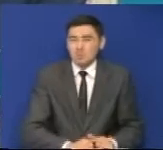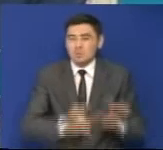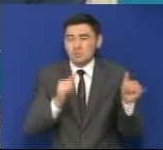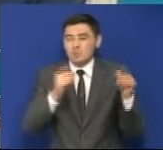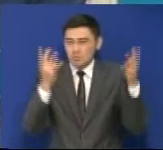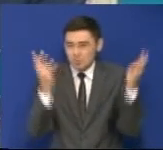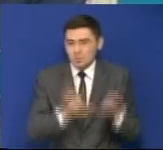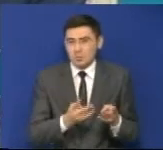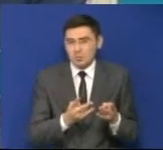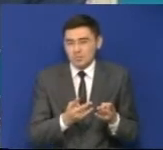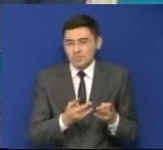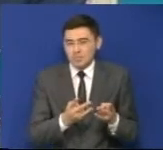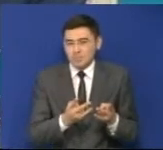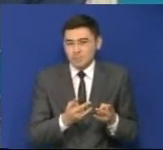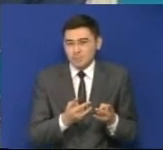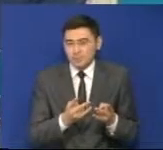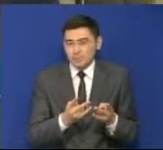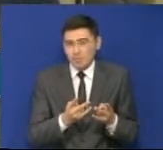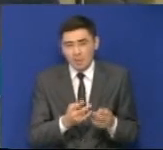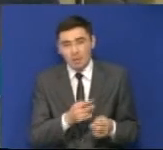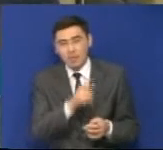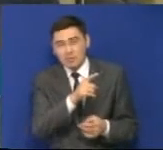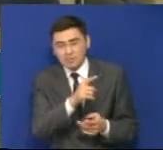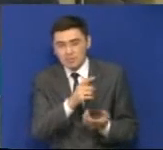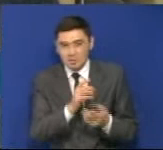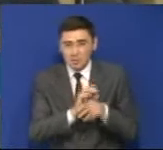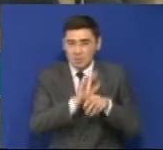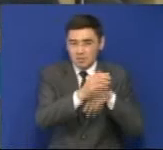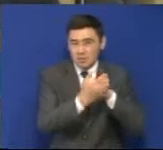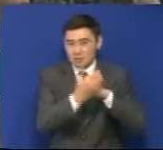арттыруымыз керек. Үкіметтеріміз екі елге жеткізілген